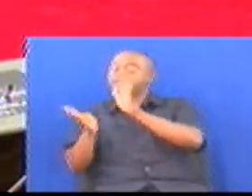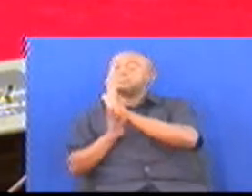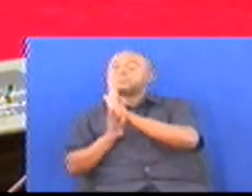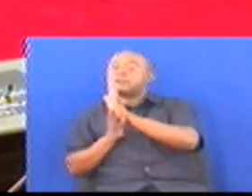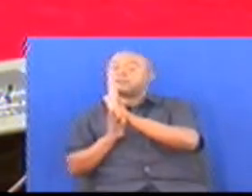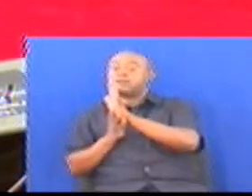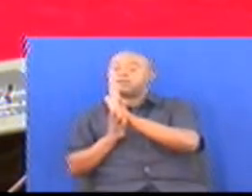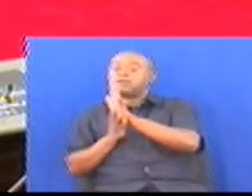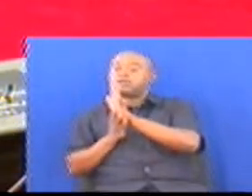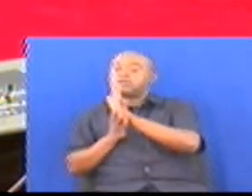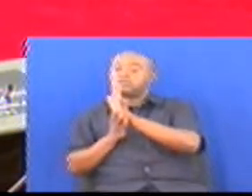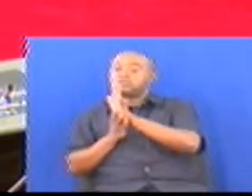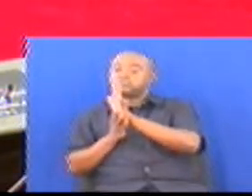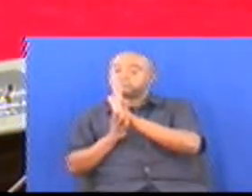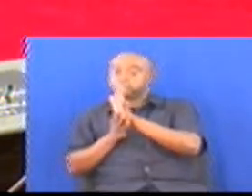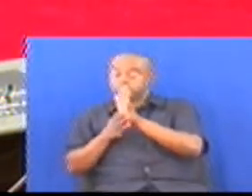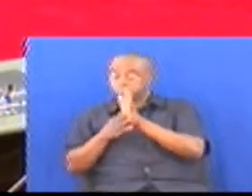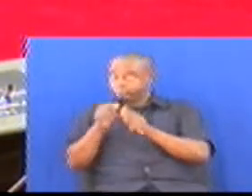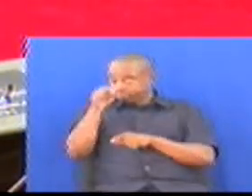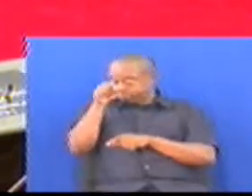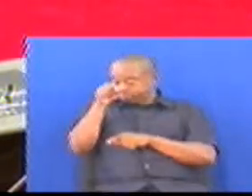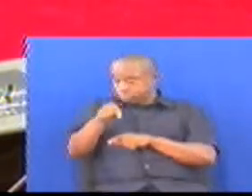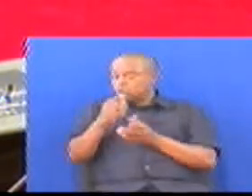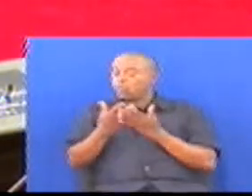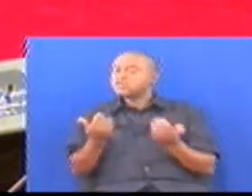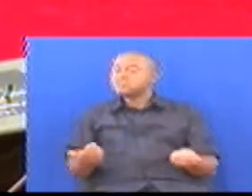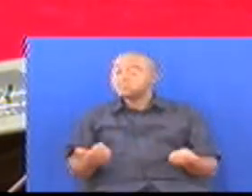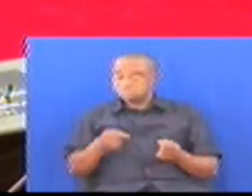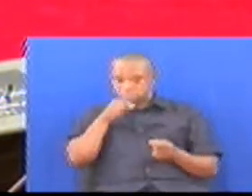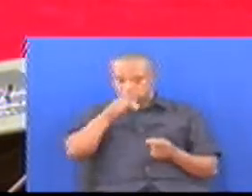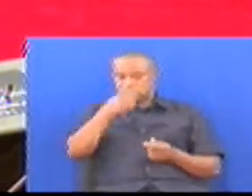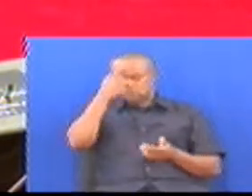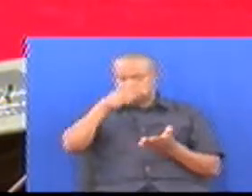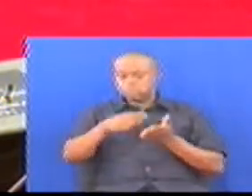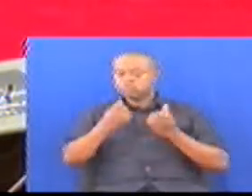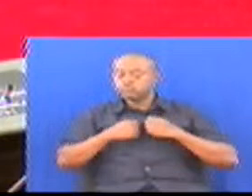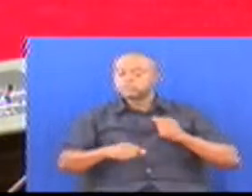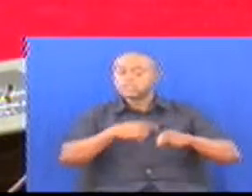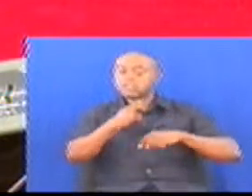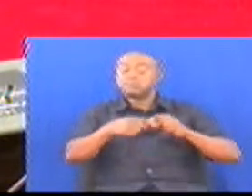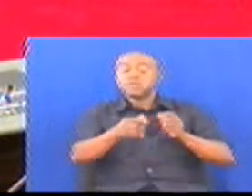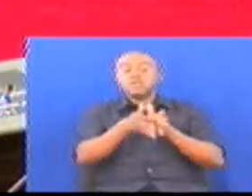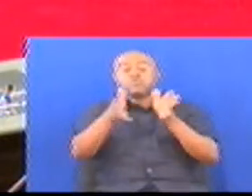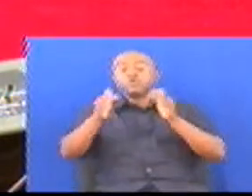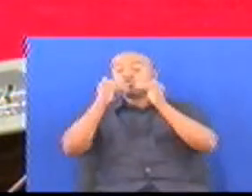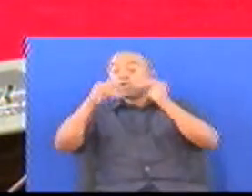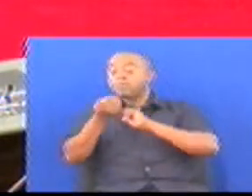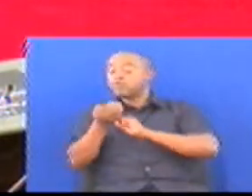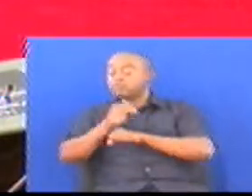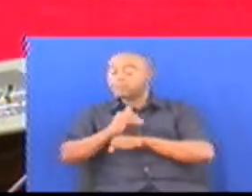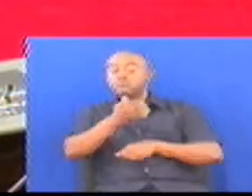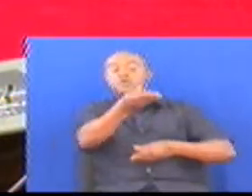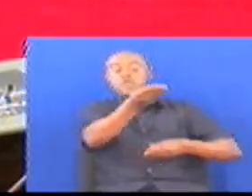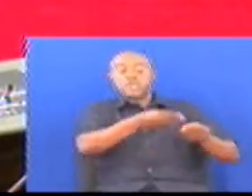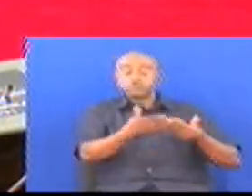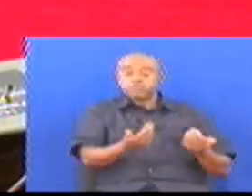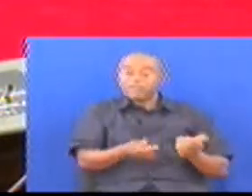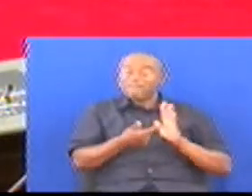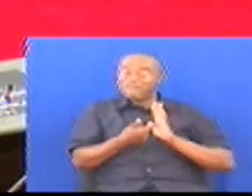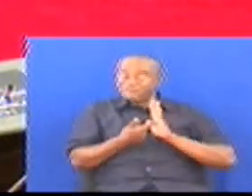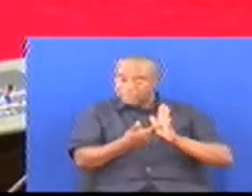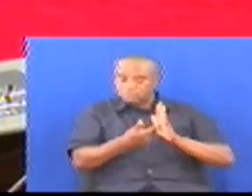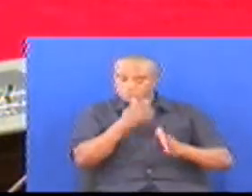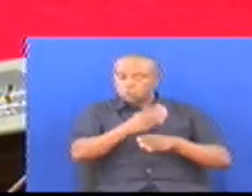6.9%. Ukuaji huu umetokana na utekelezaji wa miradi mikubwa ya miundombinu ya kiuchumi, hususan